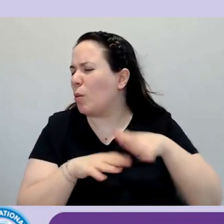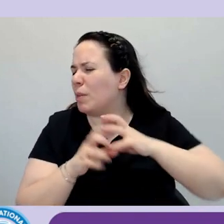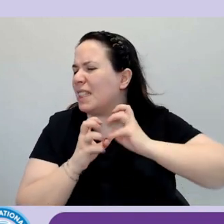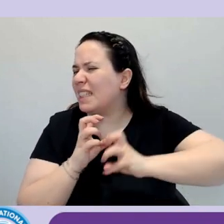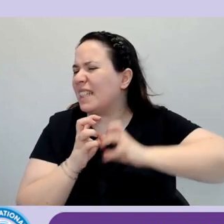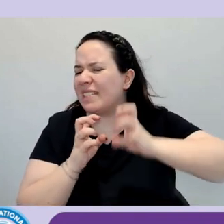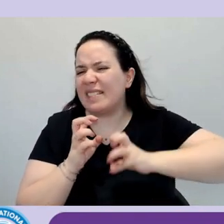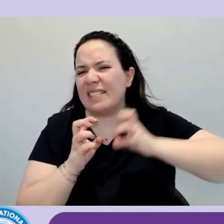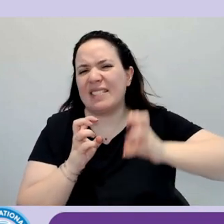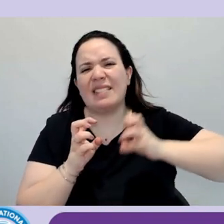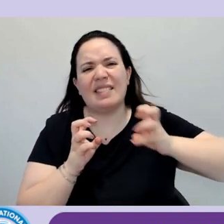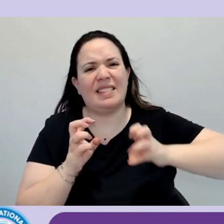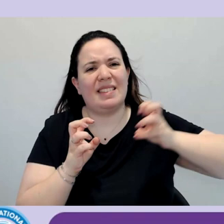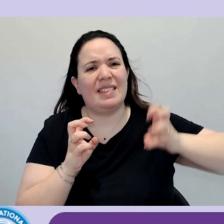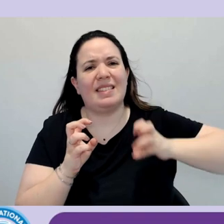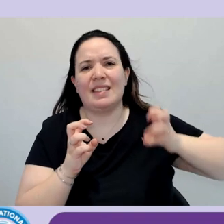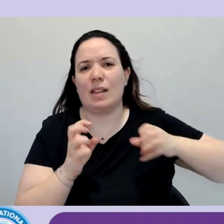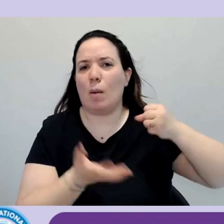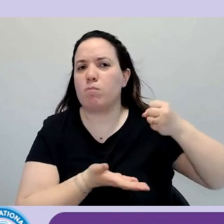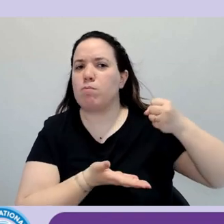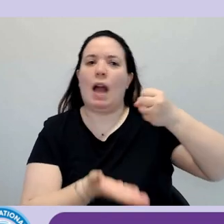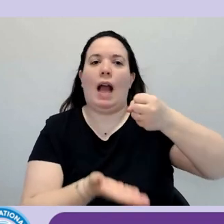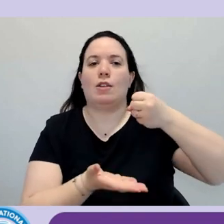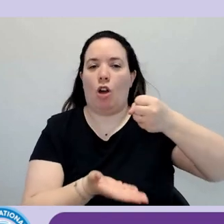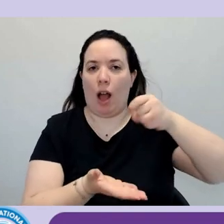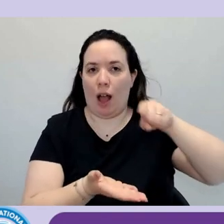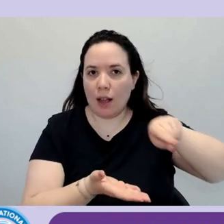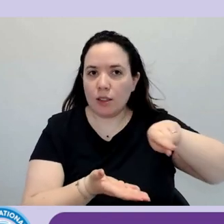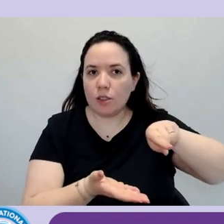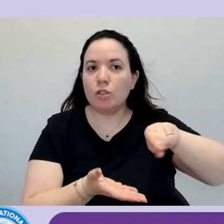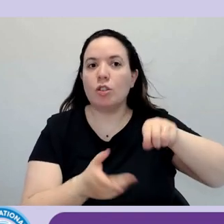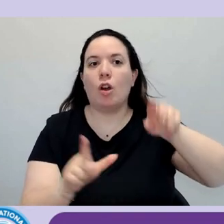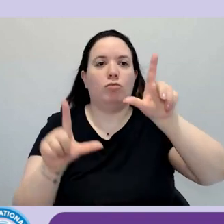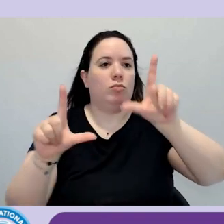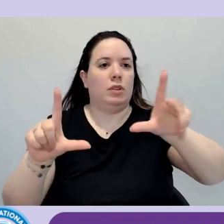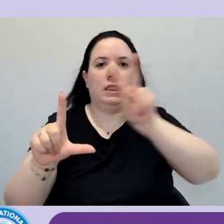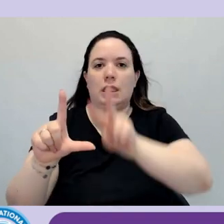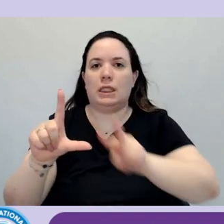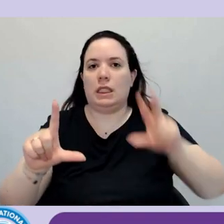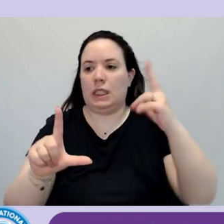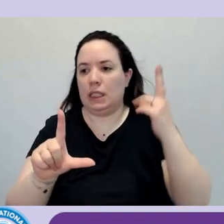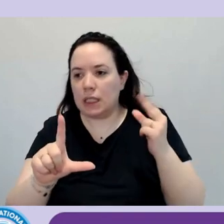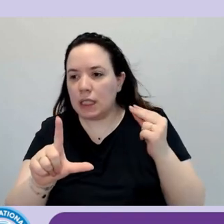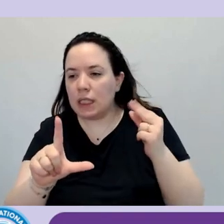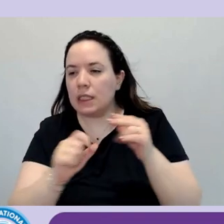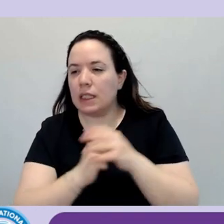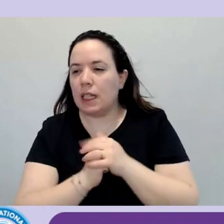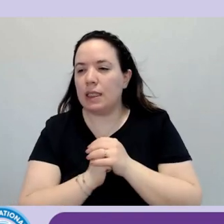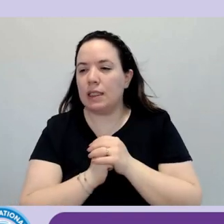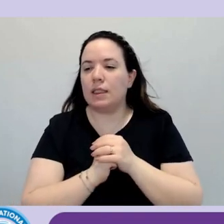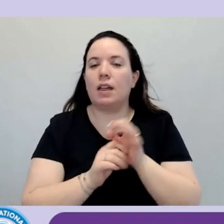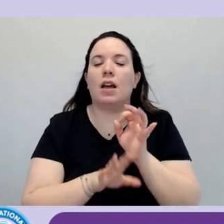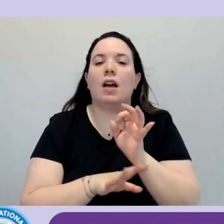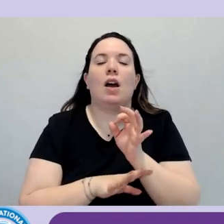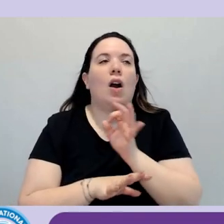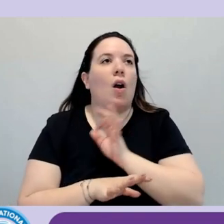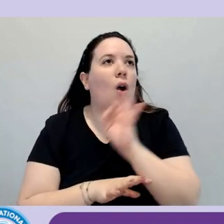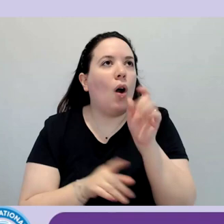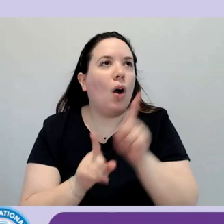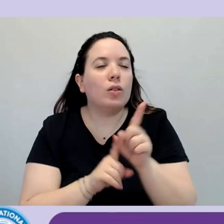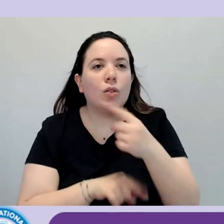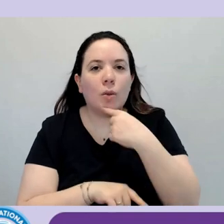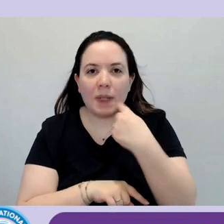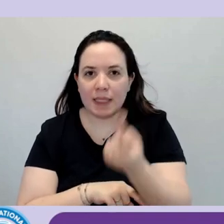immaginabili nel eh nel padroneggiare lo screen reader ma anche nel padroneggiare Eh come dire nel